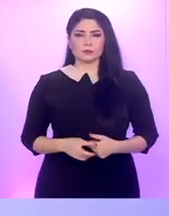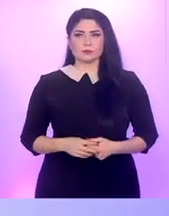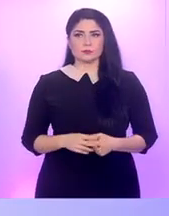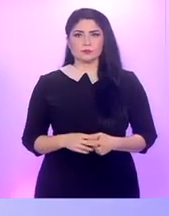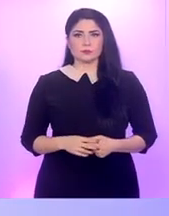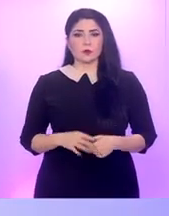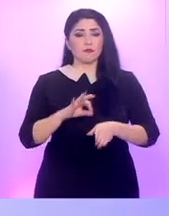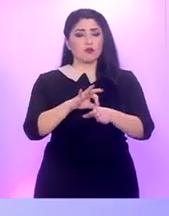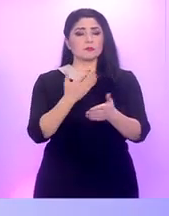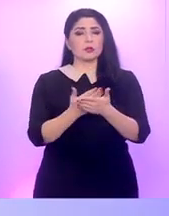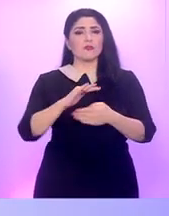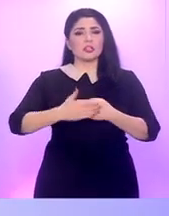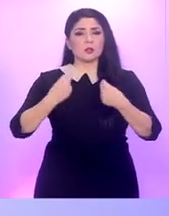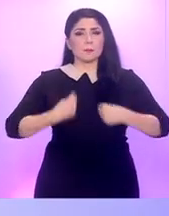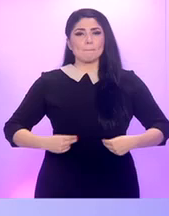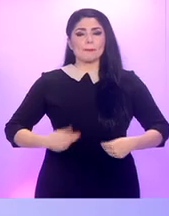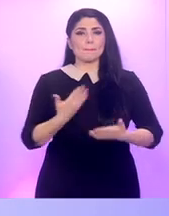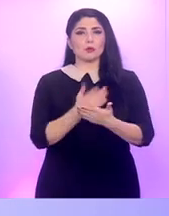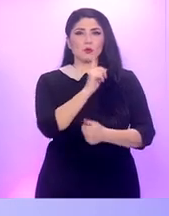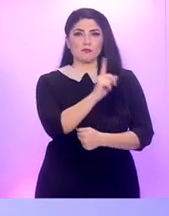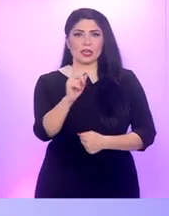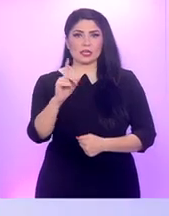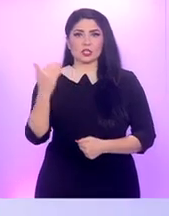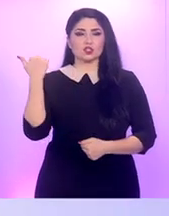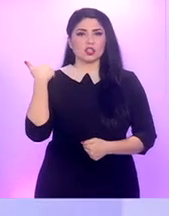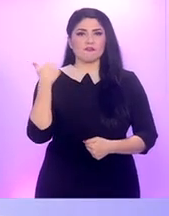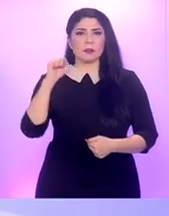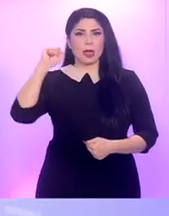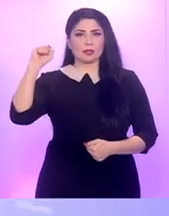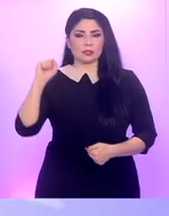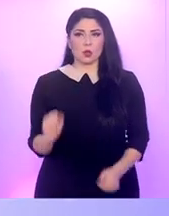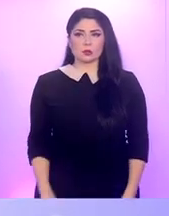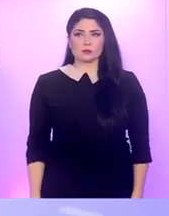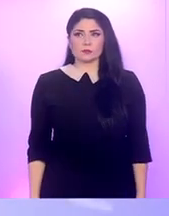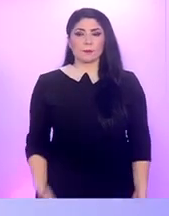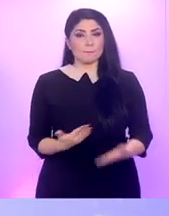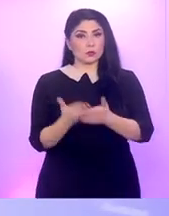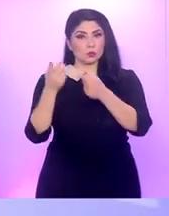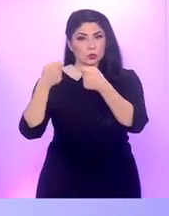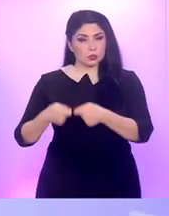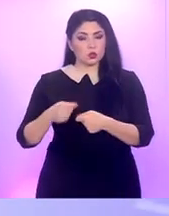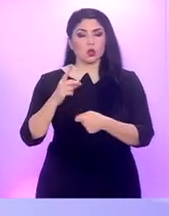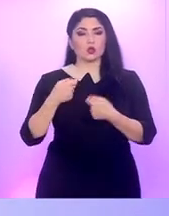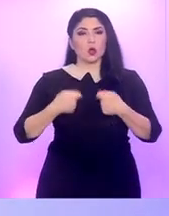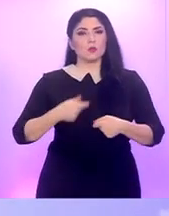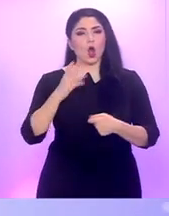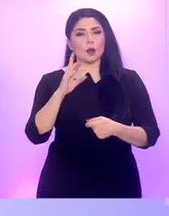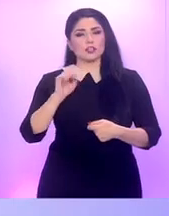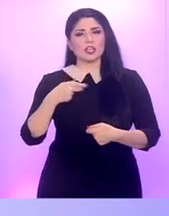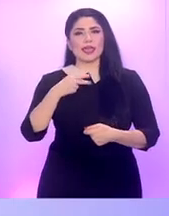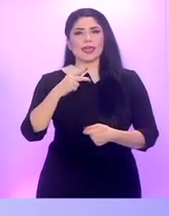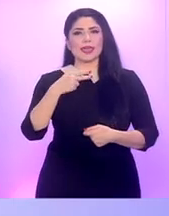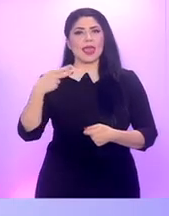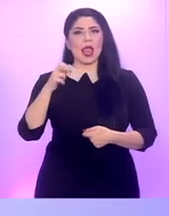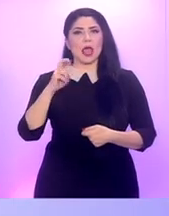de vicepremier pentru fiecare dintre șefii formațiunii. Pentru dânsul, pentru domnul Orban și pentru